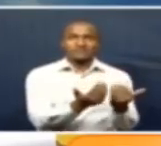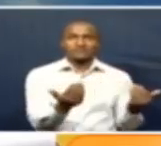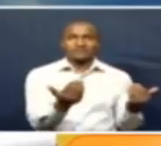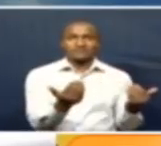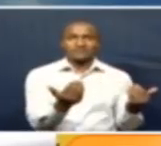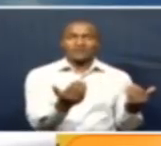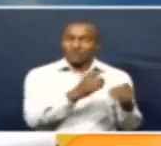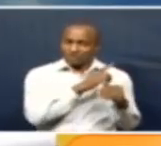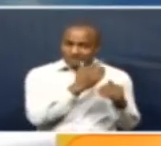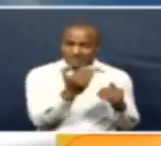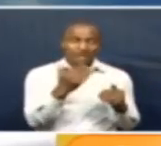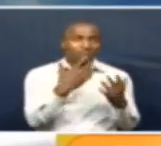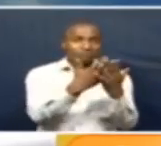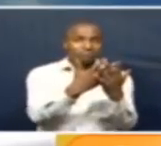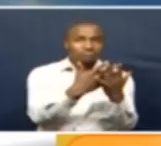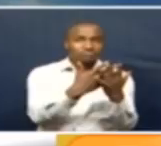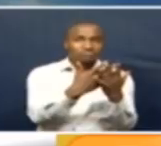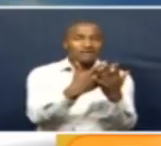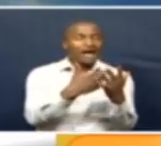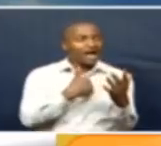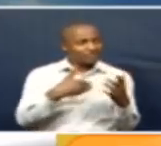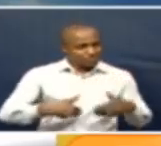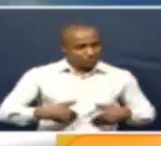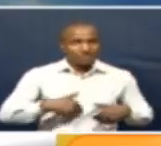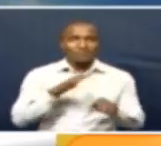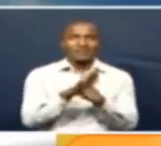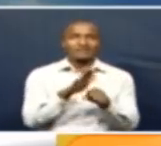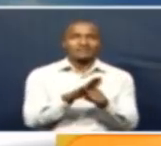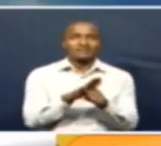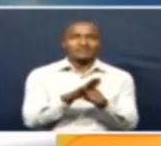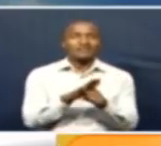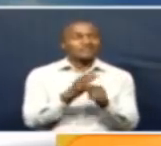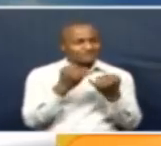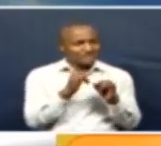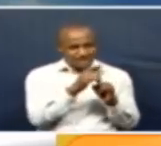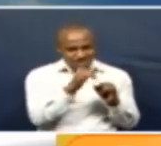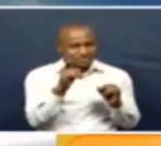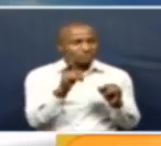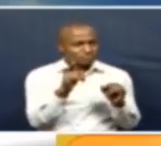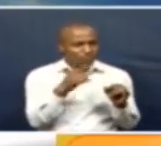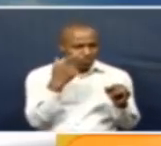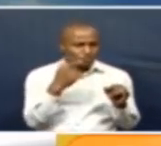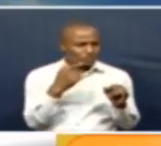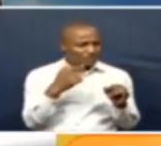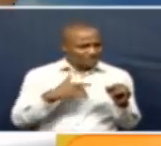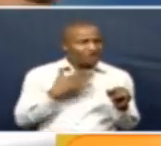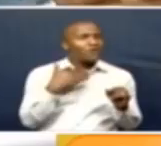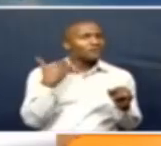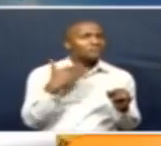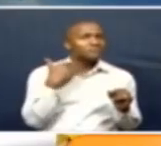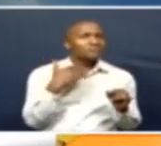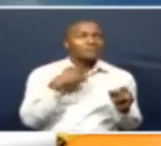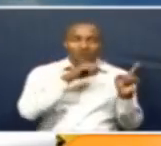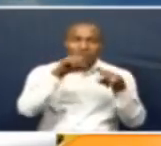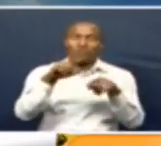vijana wakitoka ngeresani, even now, niko na vijana. Mimi ufanya kasi ya kubadilisha wale vijana wako na hiyo spirit na ndio naendanga njera